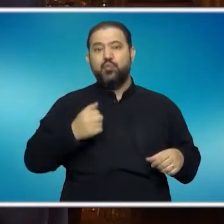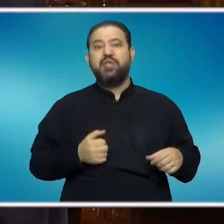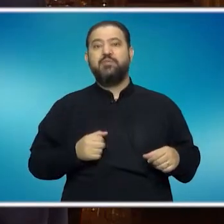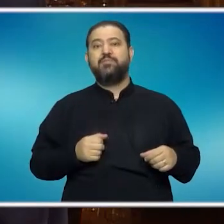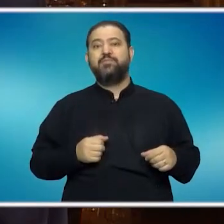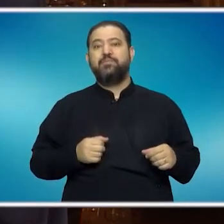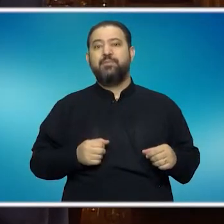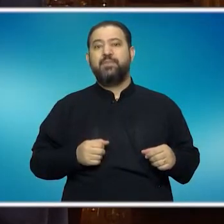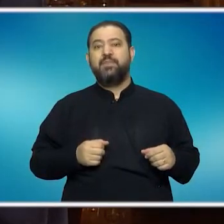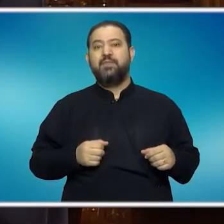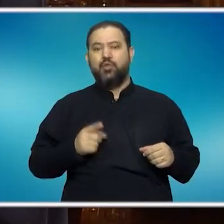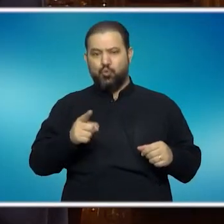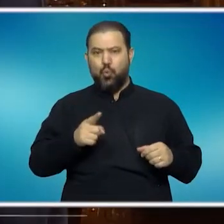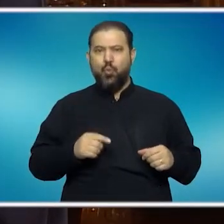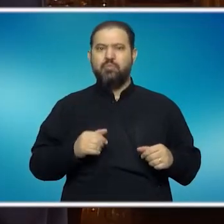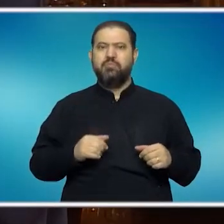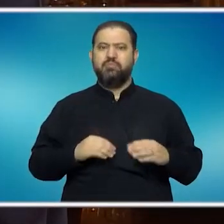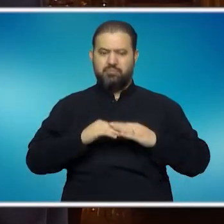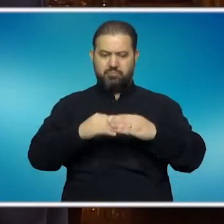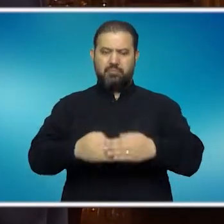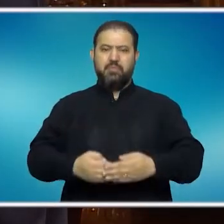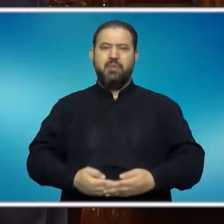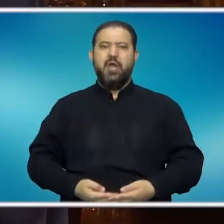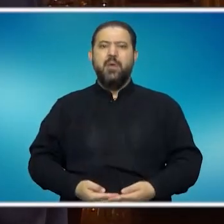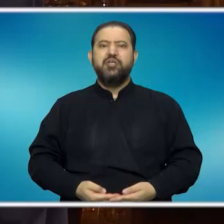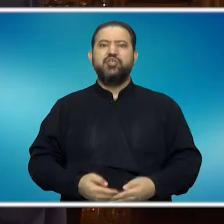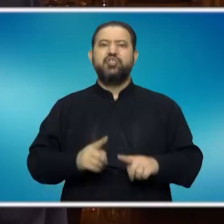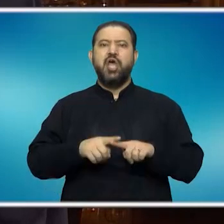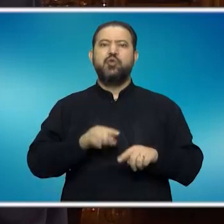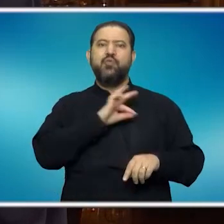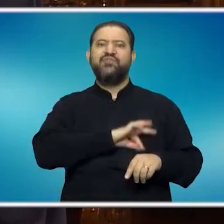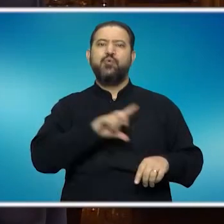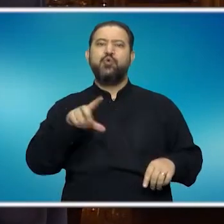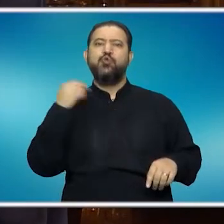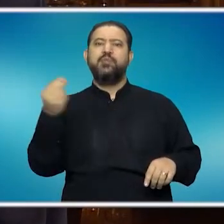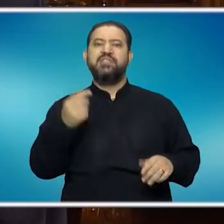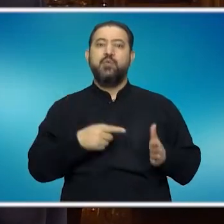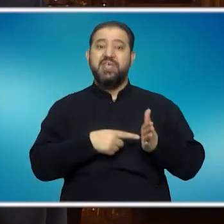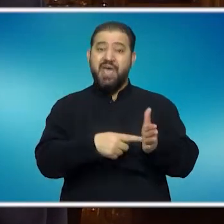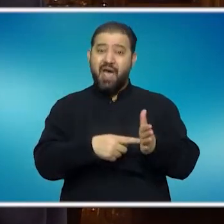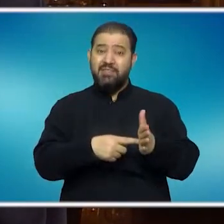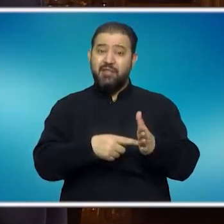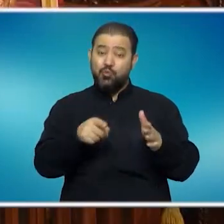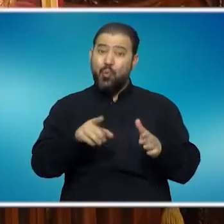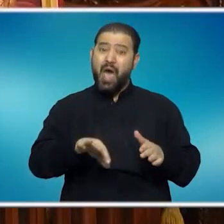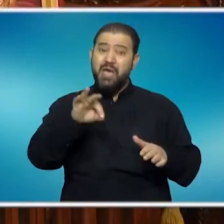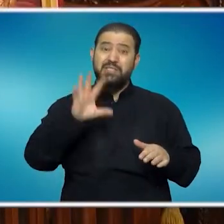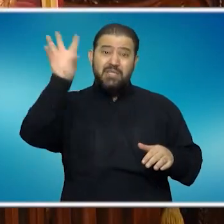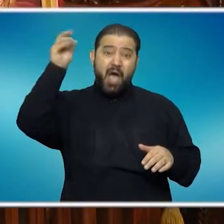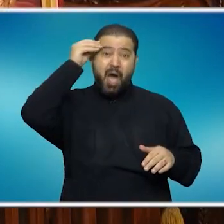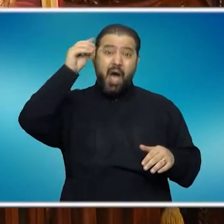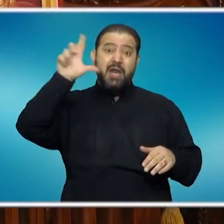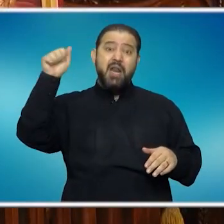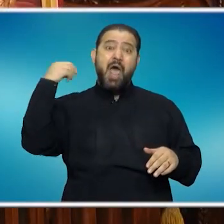spune în mod miraculos, ai zămizlit pe fiul și el va veni, trebuie să iei act. Nu, a spus, iată, ai aflat har